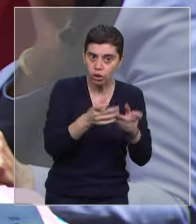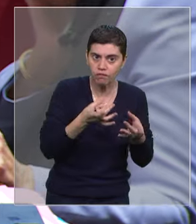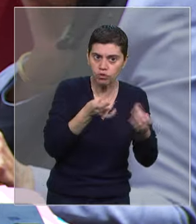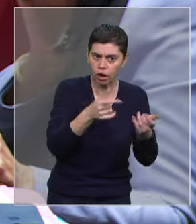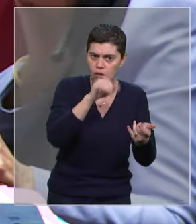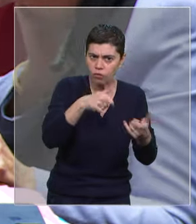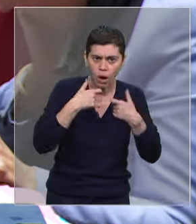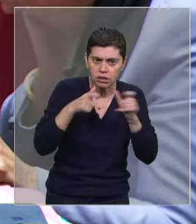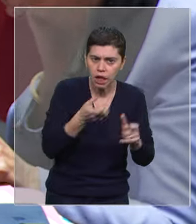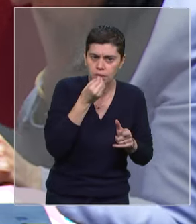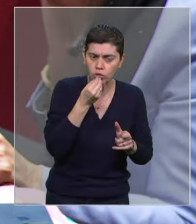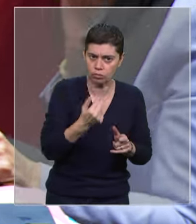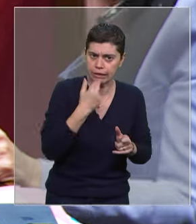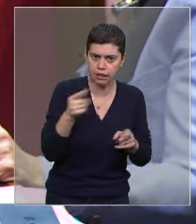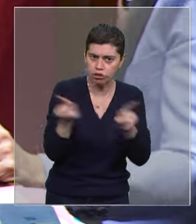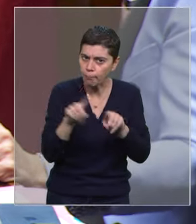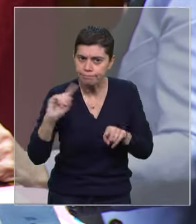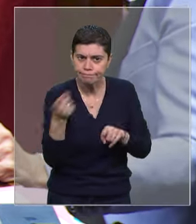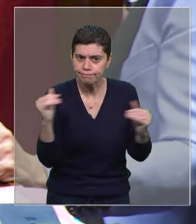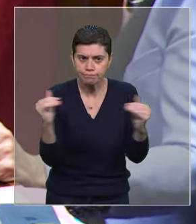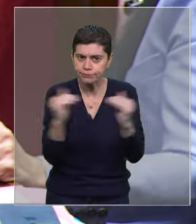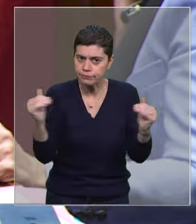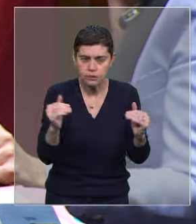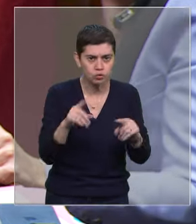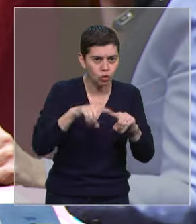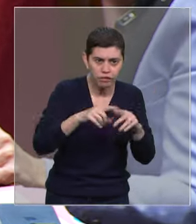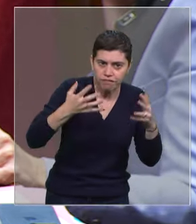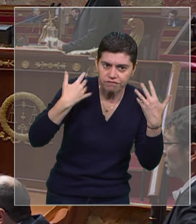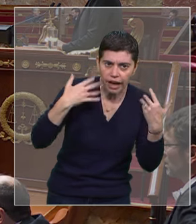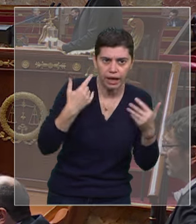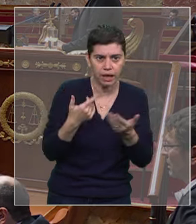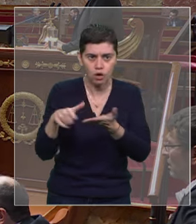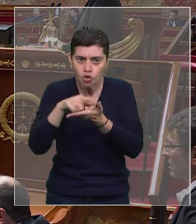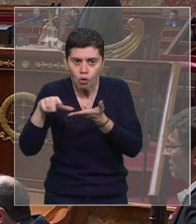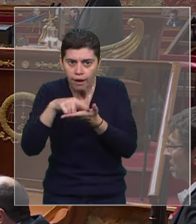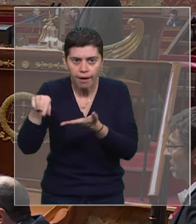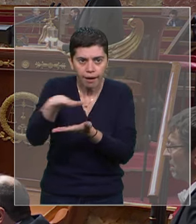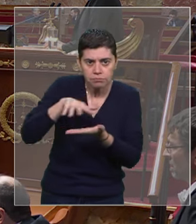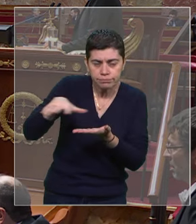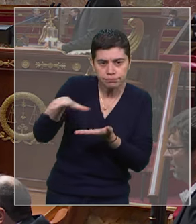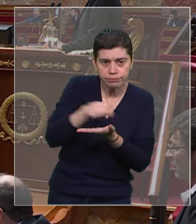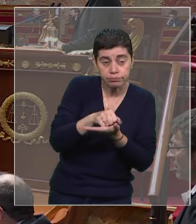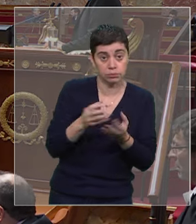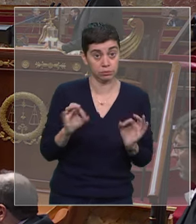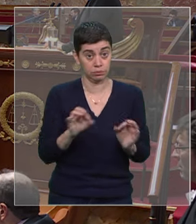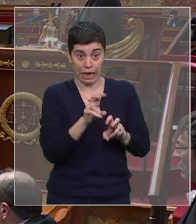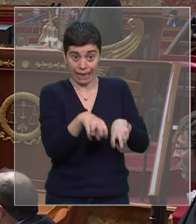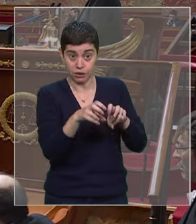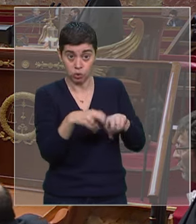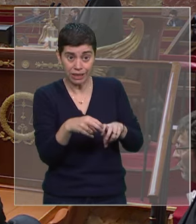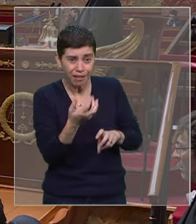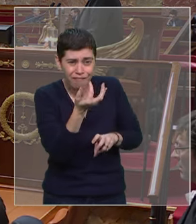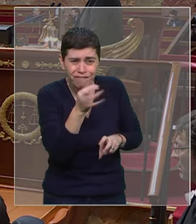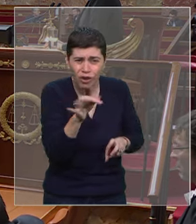doivent avoir accès à une alimentation de qualité, à des produits frais, à des produits locaux, ça tombe bien en plus. Nous avons l'agriculture la plus saine et la plus durable au